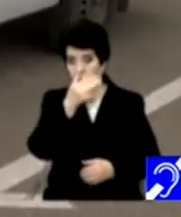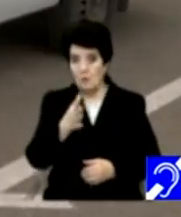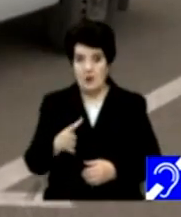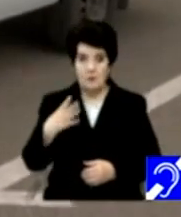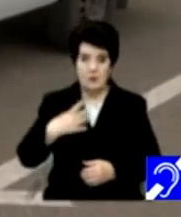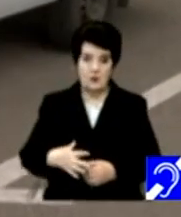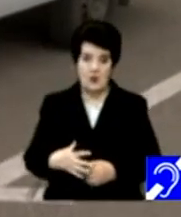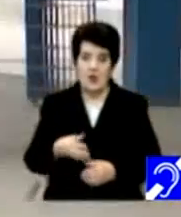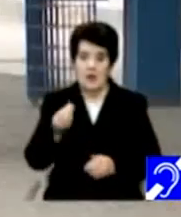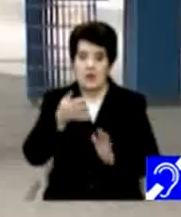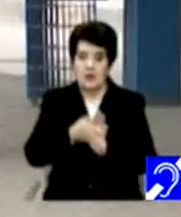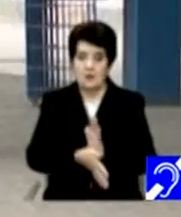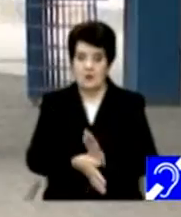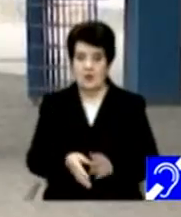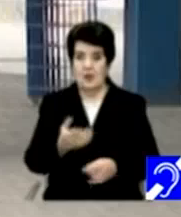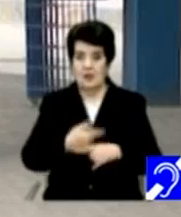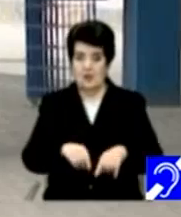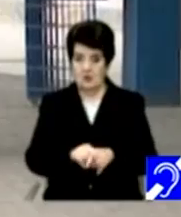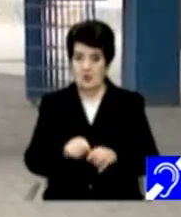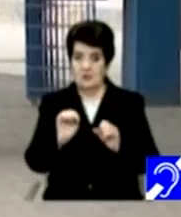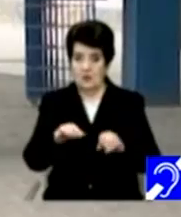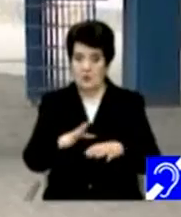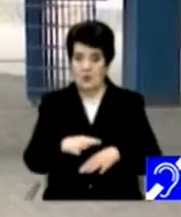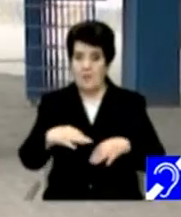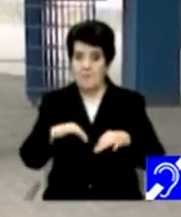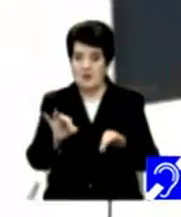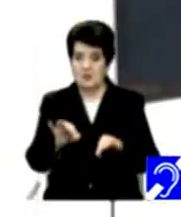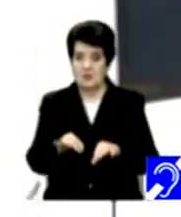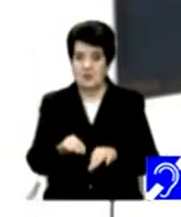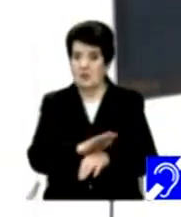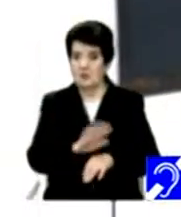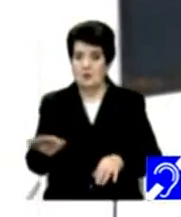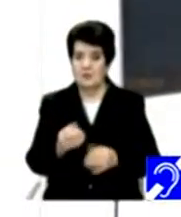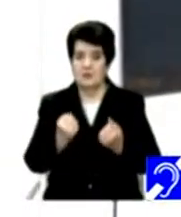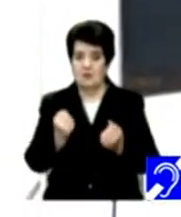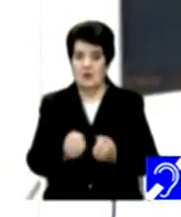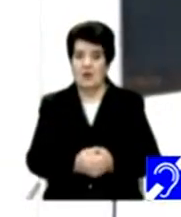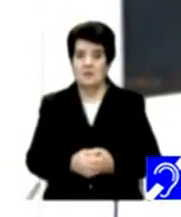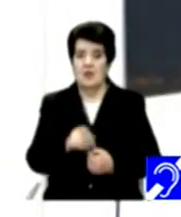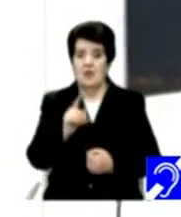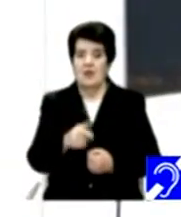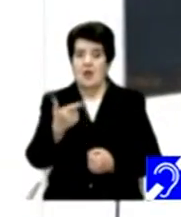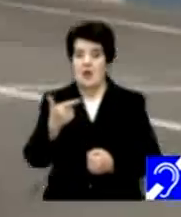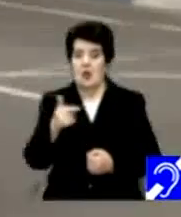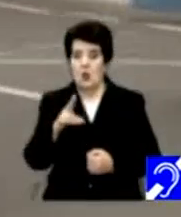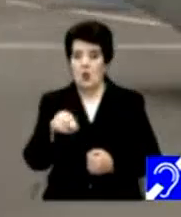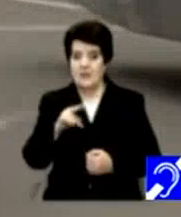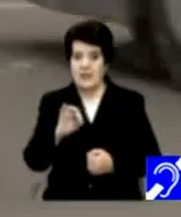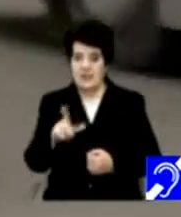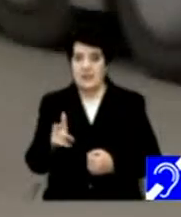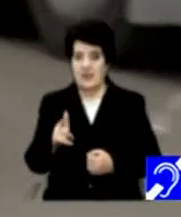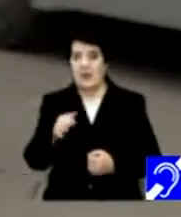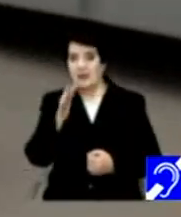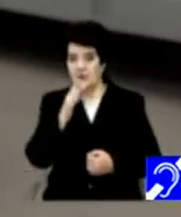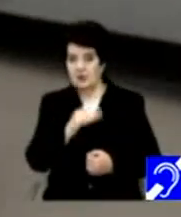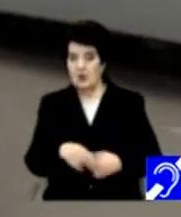ci doar cheltuieli și din acest motiv ar putea atrage mașinile de pe traseu. Gheorghe Balanici, un șofer de pe ruta Glodeni-Chișinău, spune că